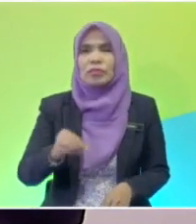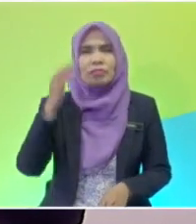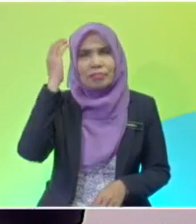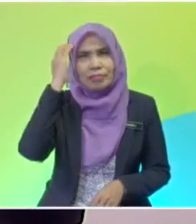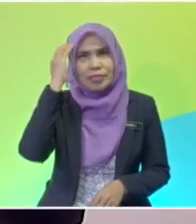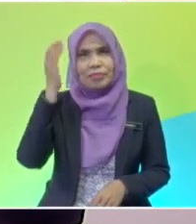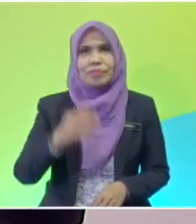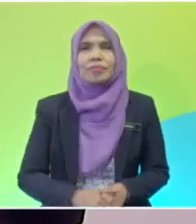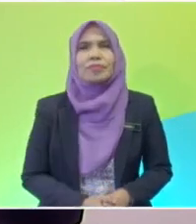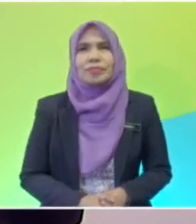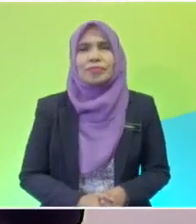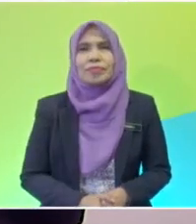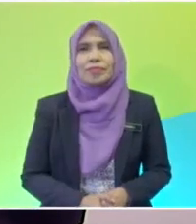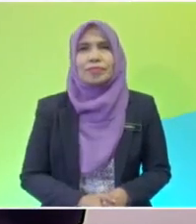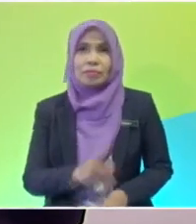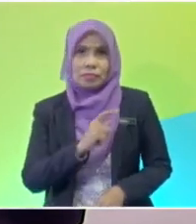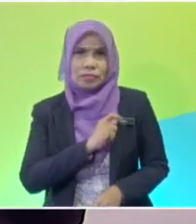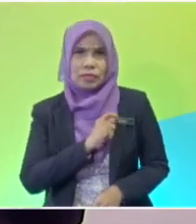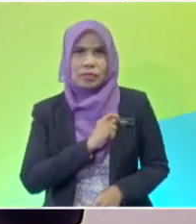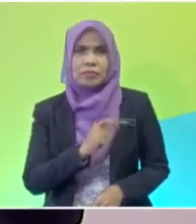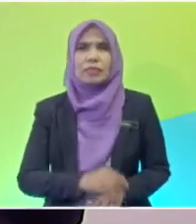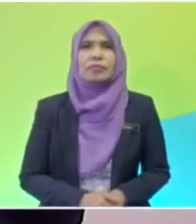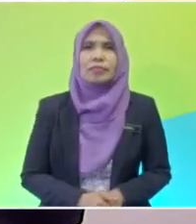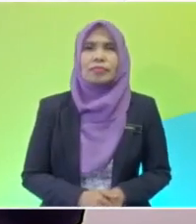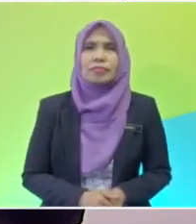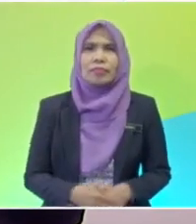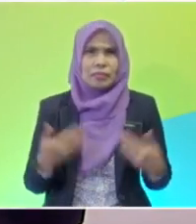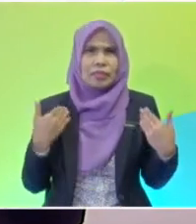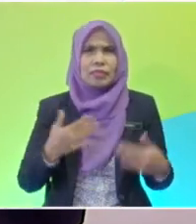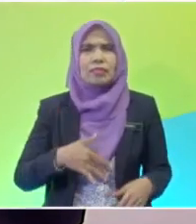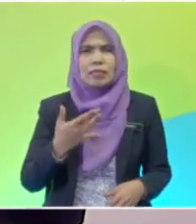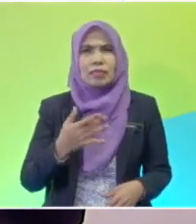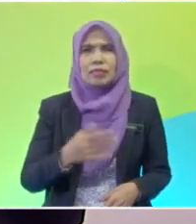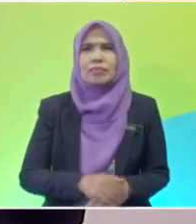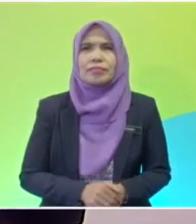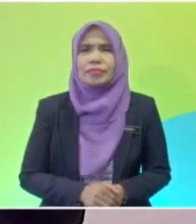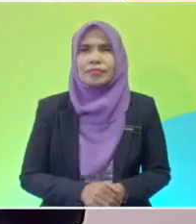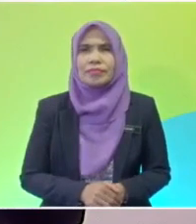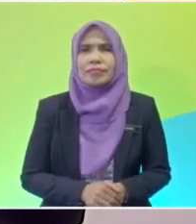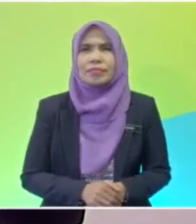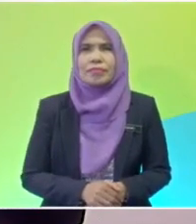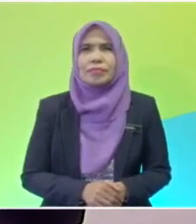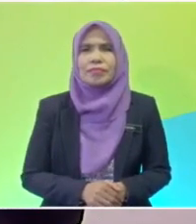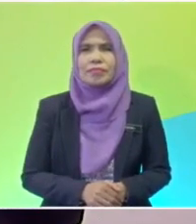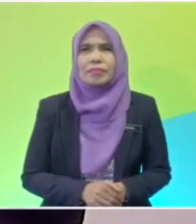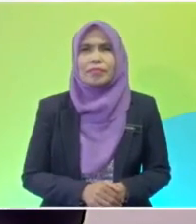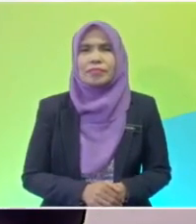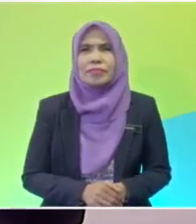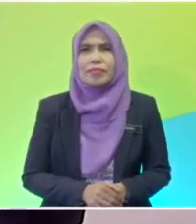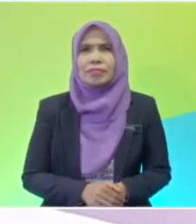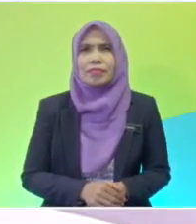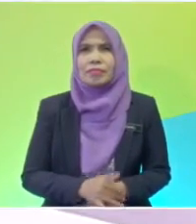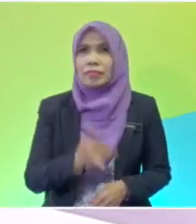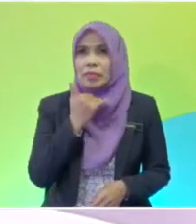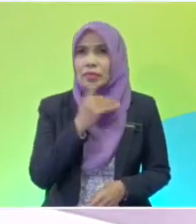saya juga pernah mengalami perasaan kritik diri saya menyalahkan diri saya bukan sehari dua malah berminggu-minggu jadi